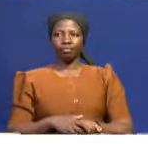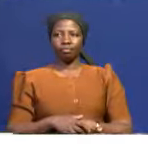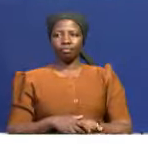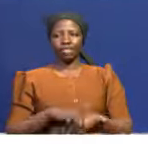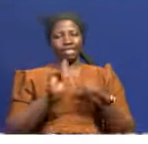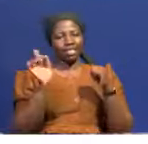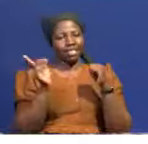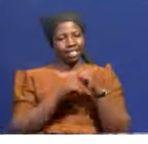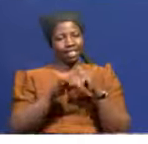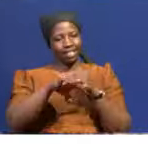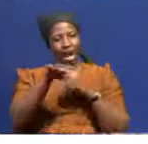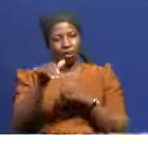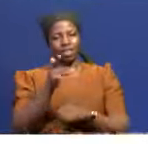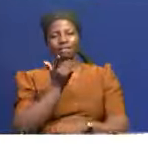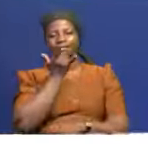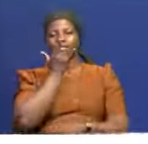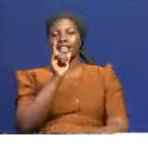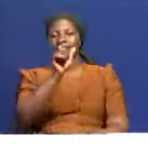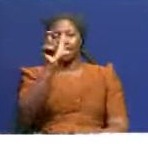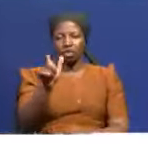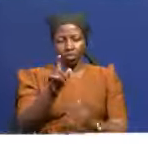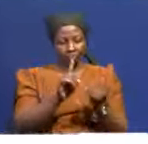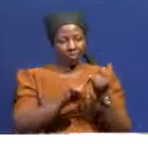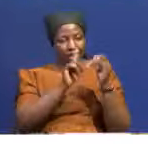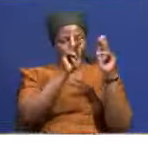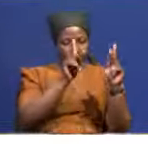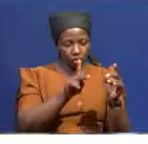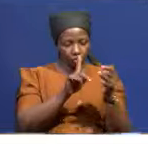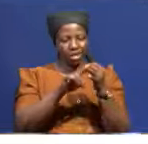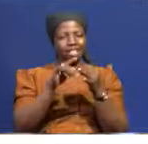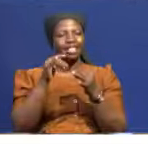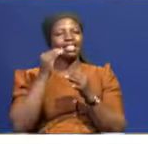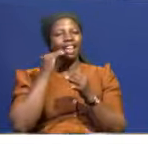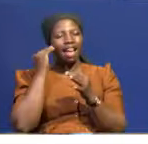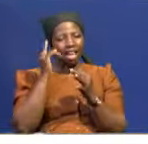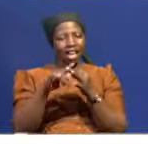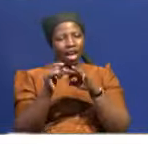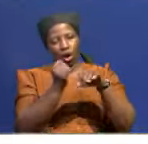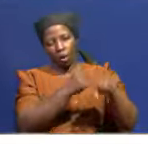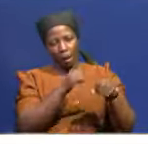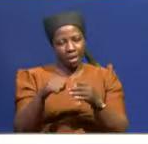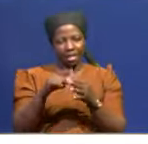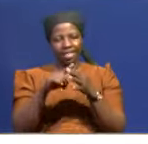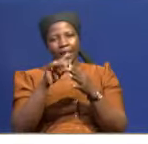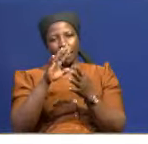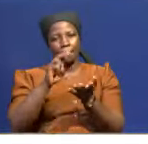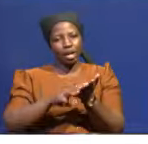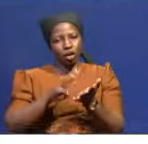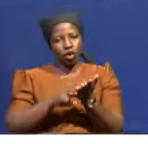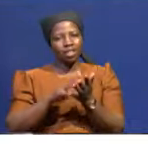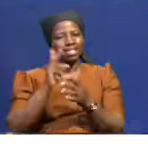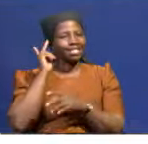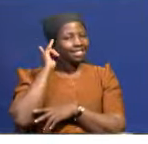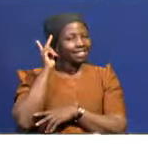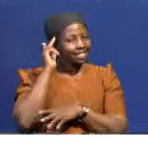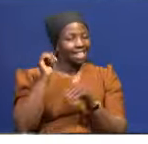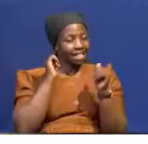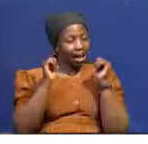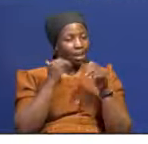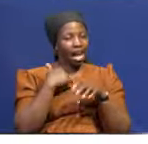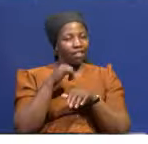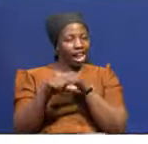Kaunti sita za eneo la Nyanza ambayo ni Kisumu, Siaya, Homa Bay, Migori, Kisii na Nyamira zina idadi ya takriban watu milioni